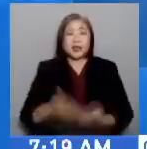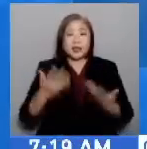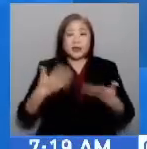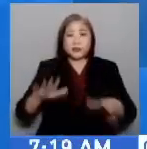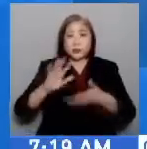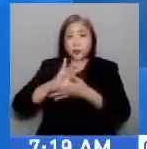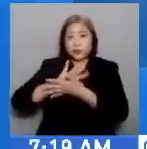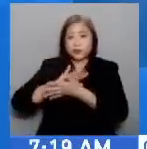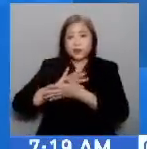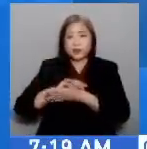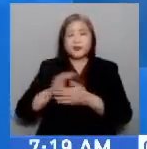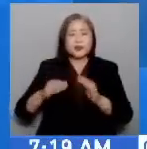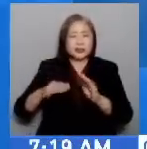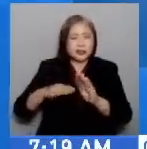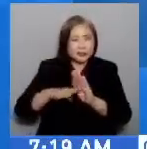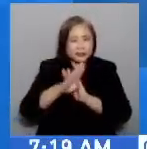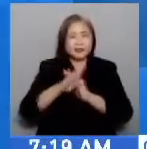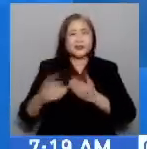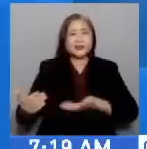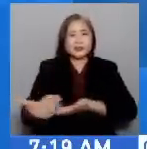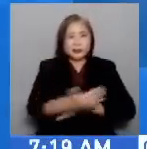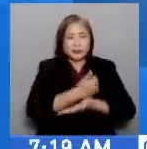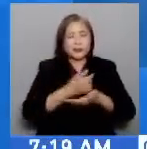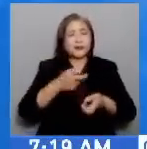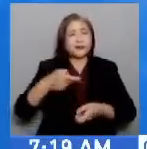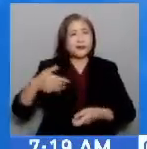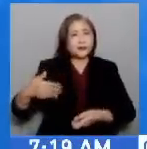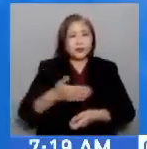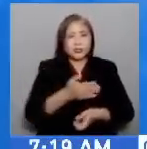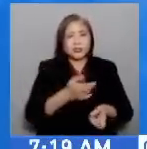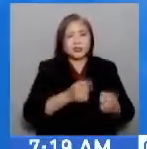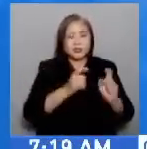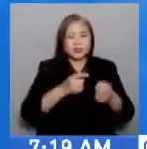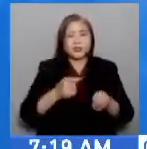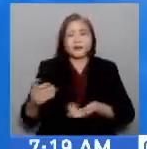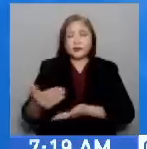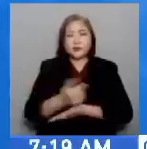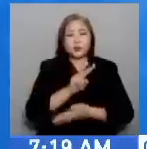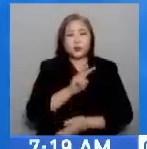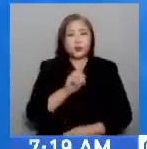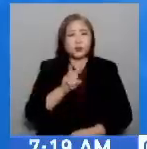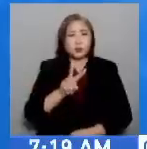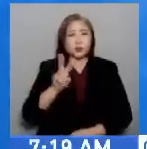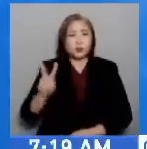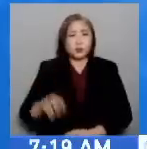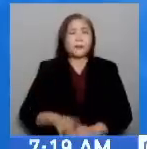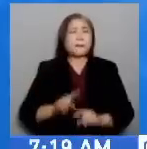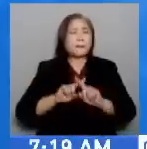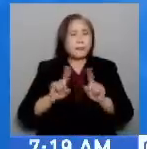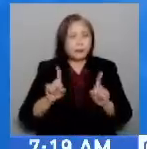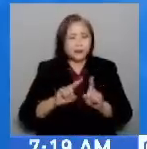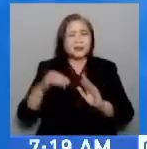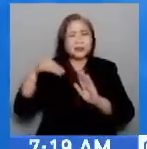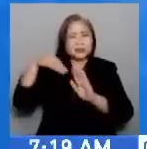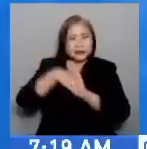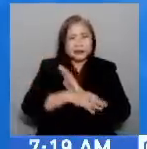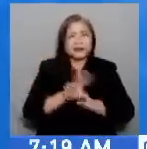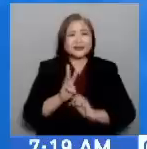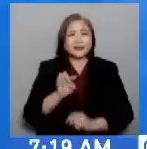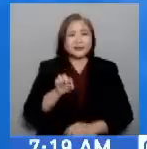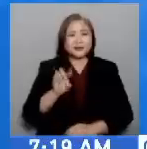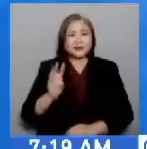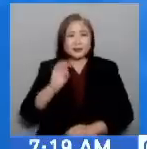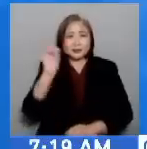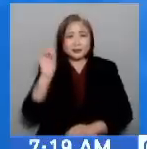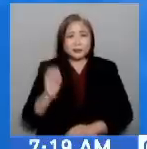naman ang produksyon kung susumahin ang buong 2022. Pero, bumaba ng 6.6% ang halaga ng